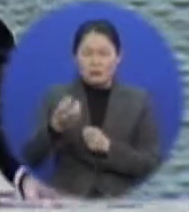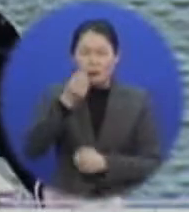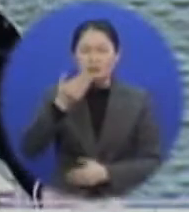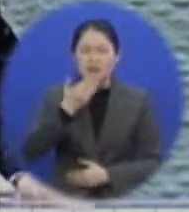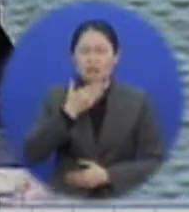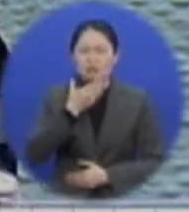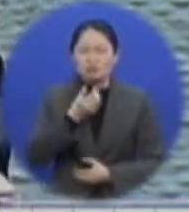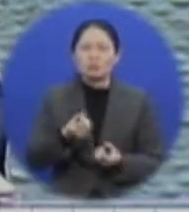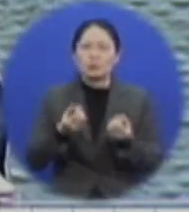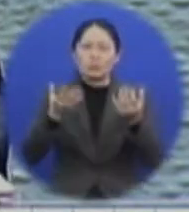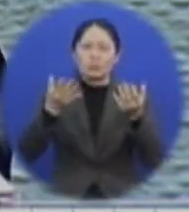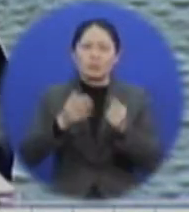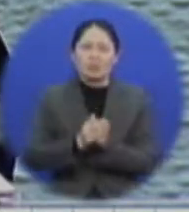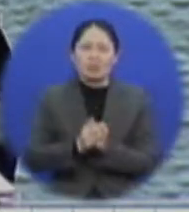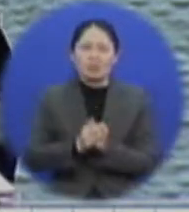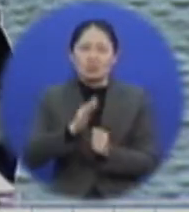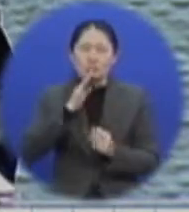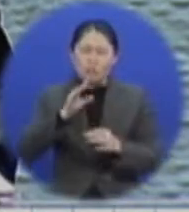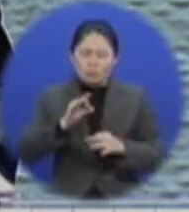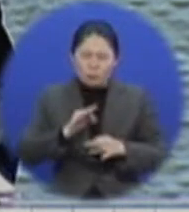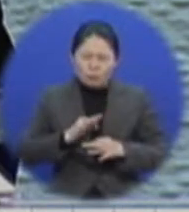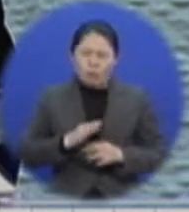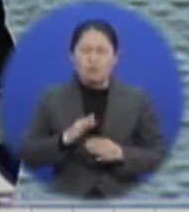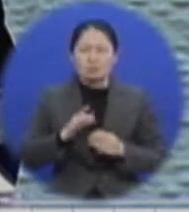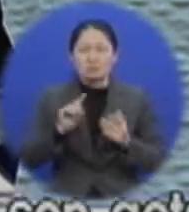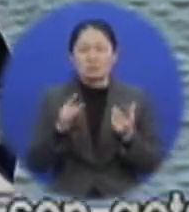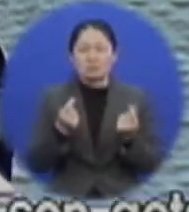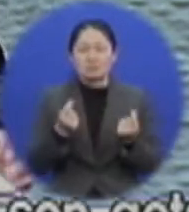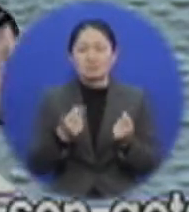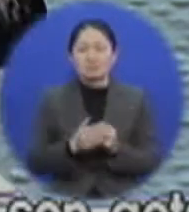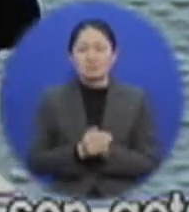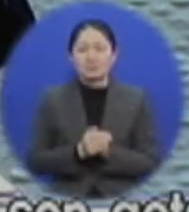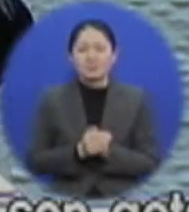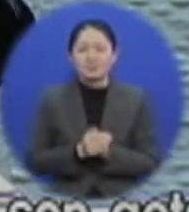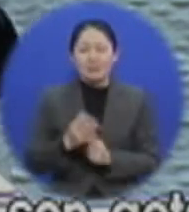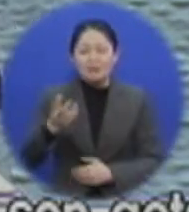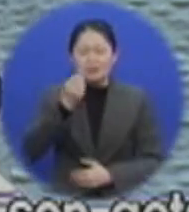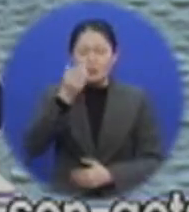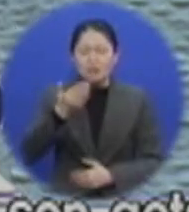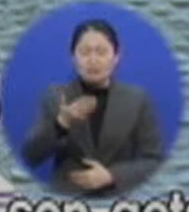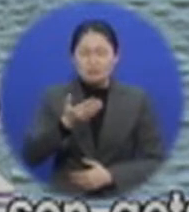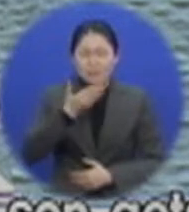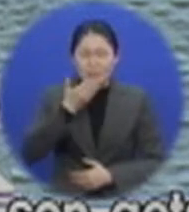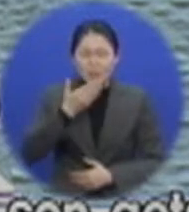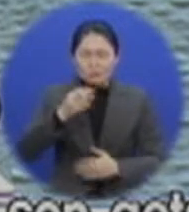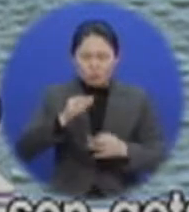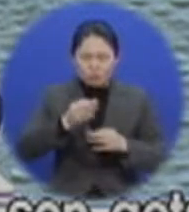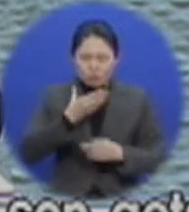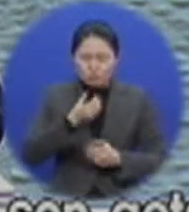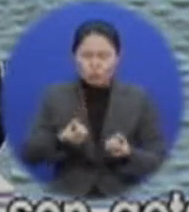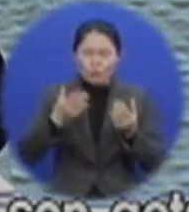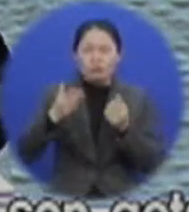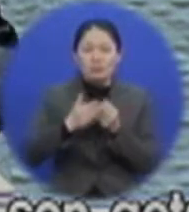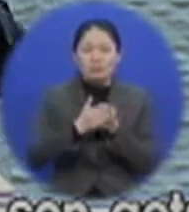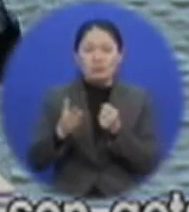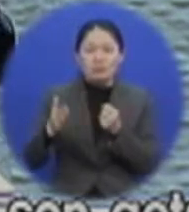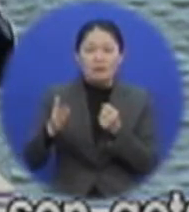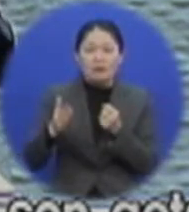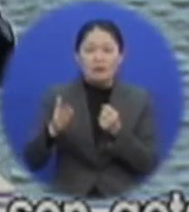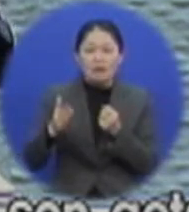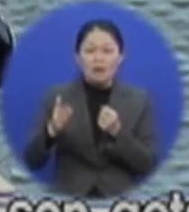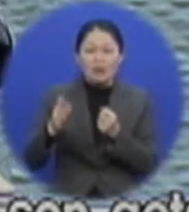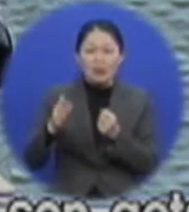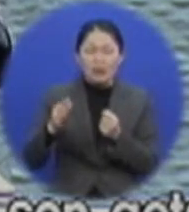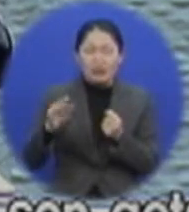성창 의 축복이 얼마나 놀라운 지 아십니까 그 성찬의 축복 때문에 돌아온